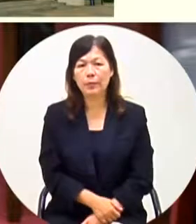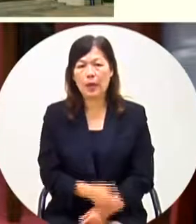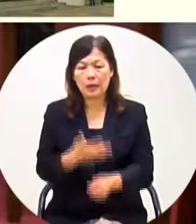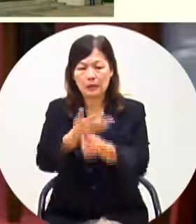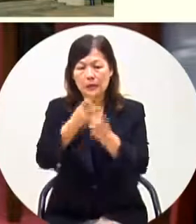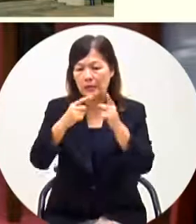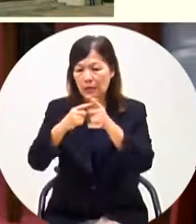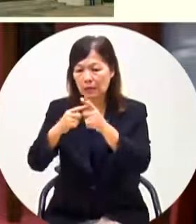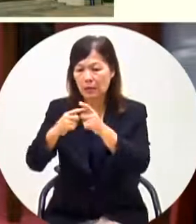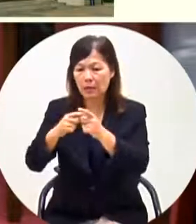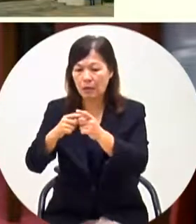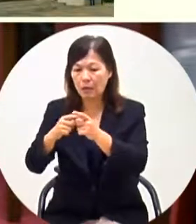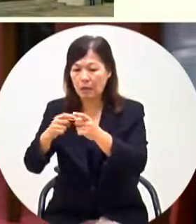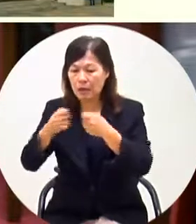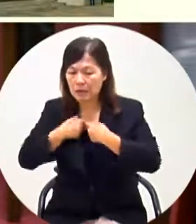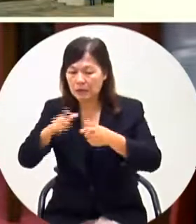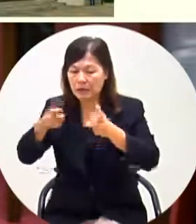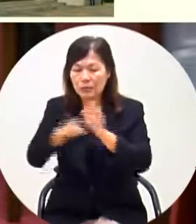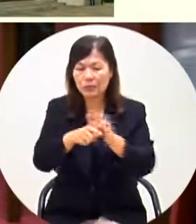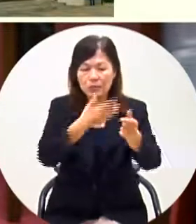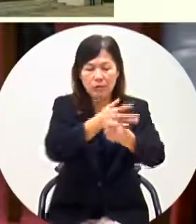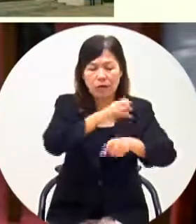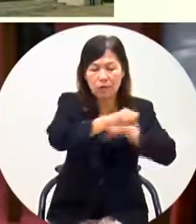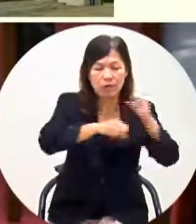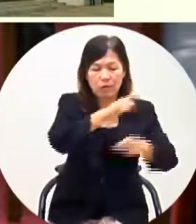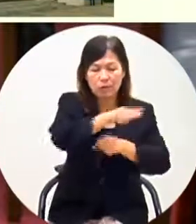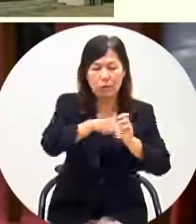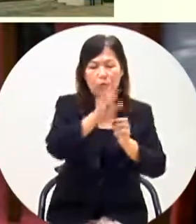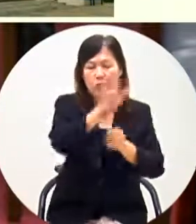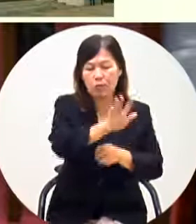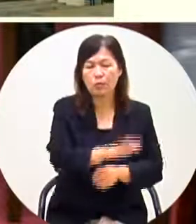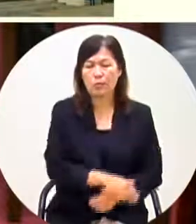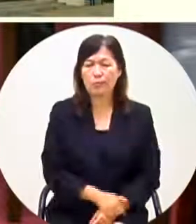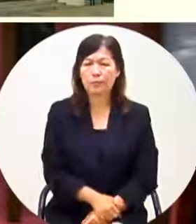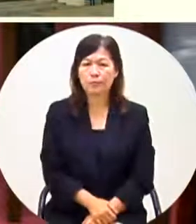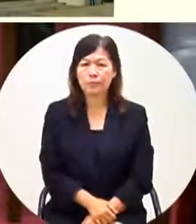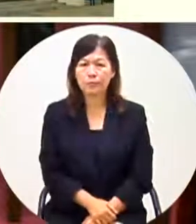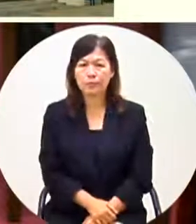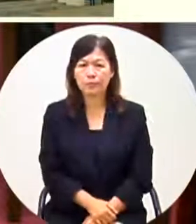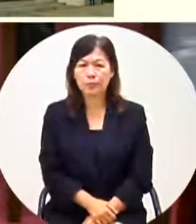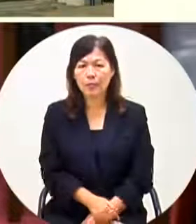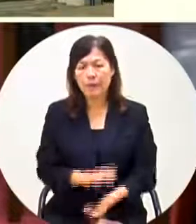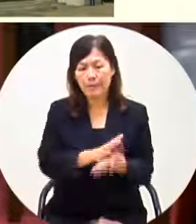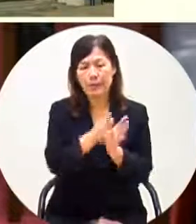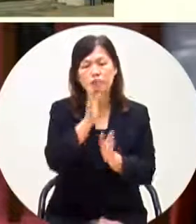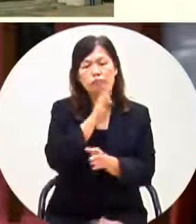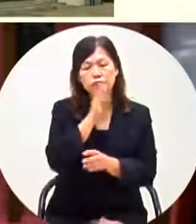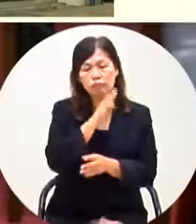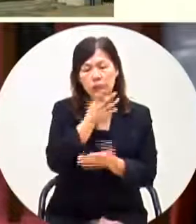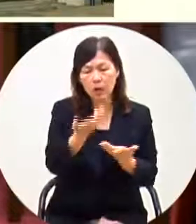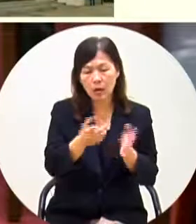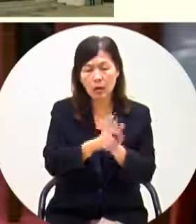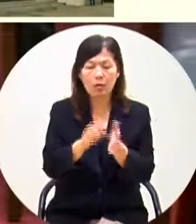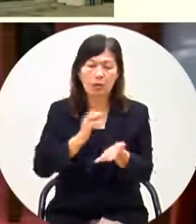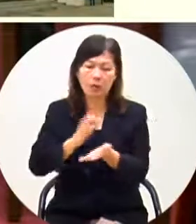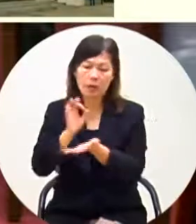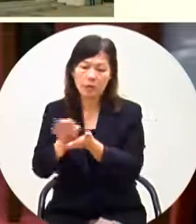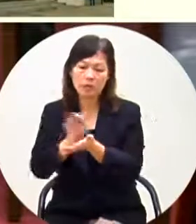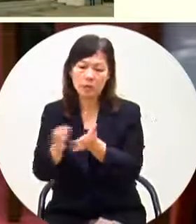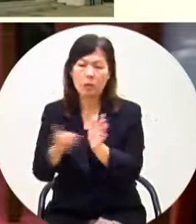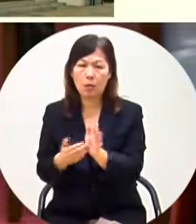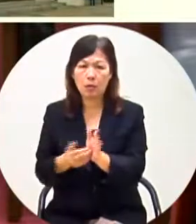的，成为文史馆了。市长，难得安的钱开了啊，我们的建筑师设计